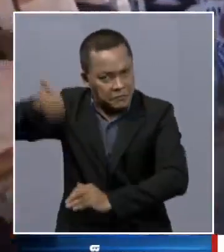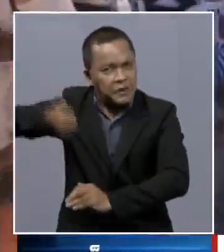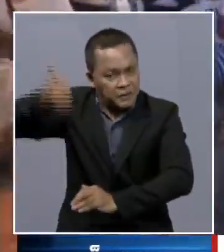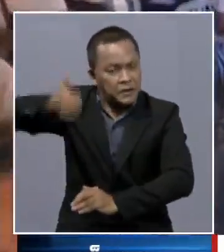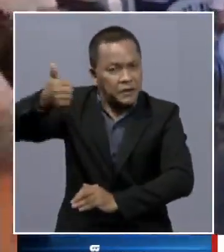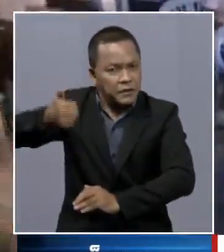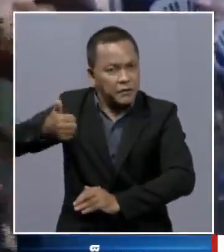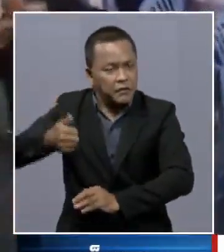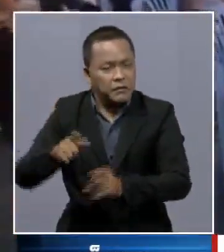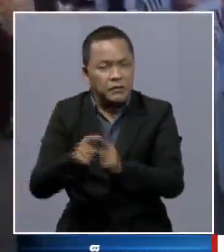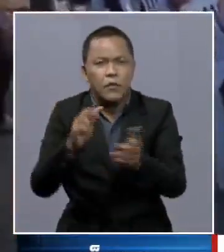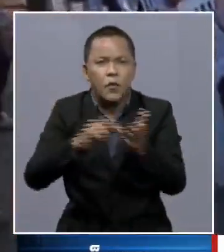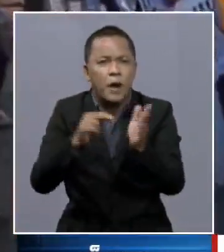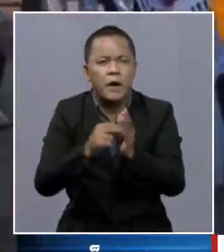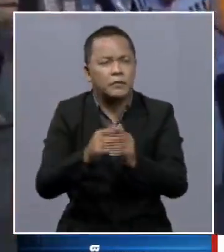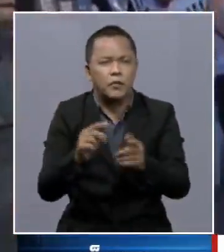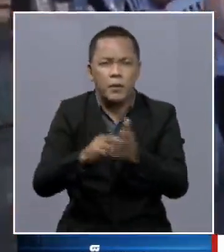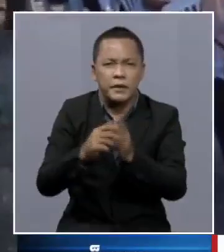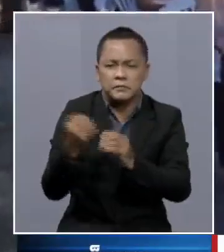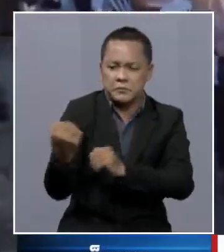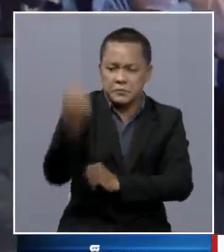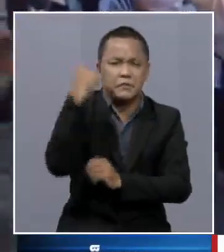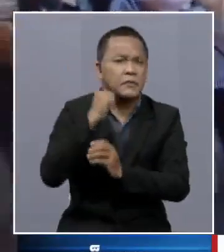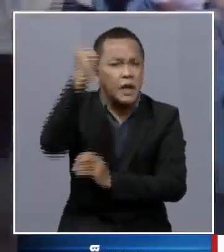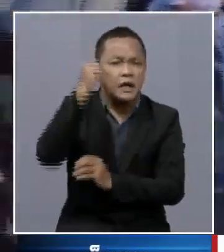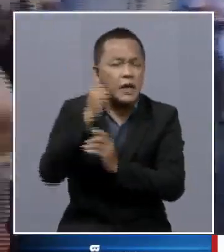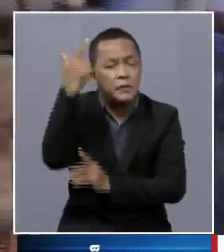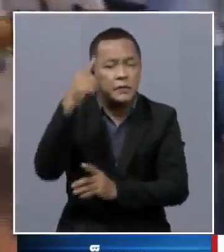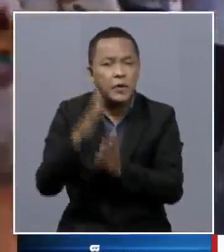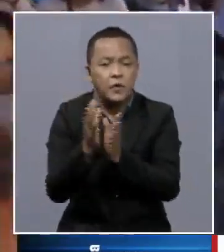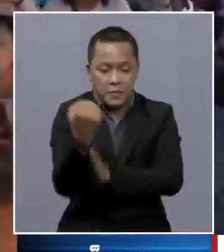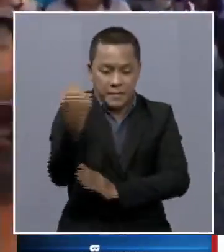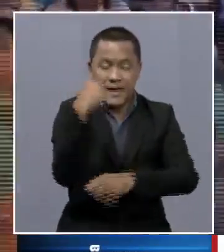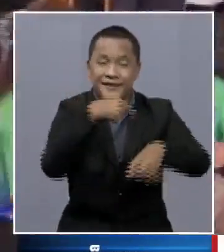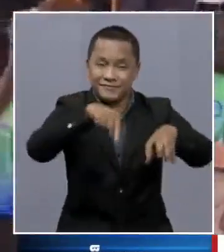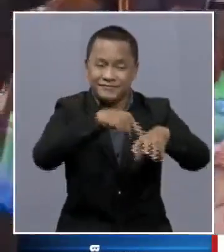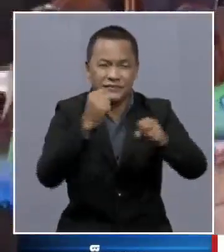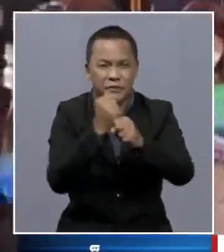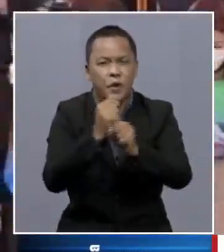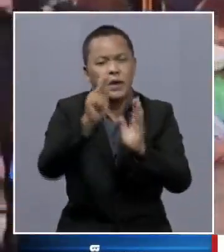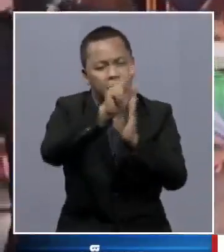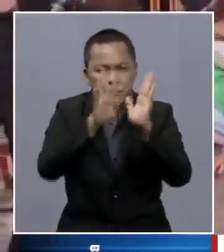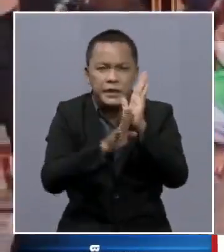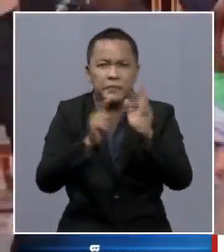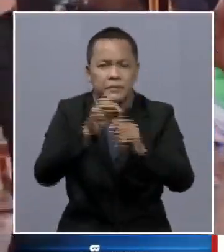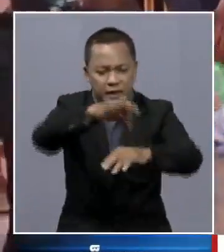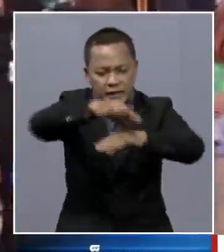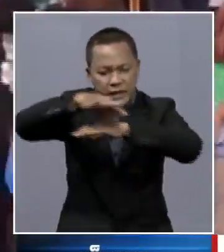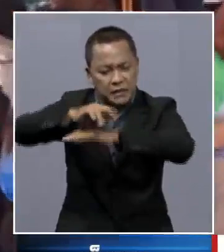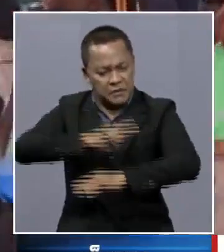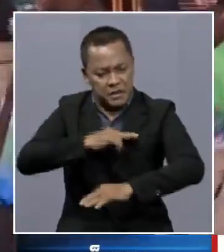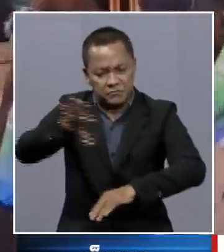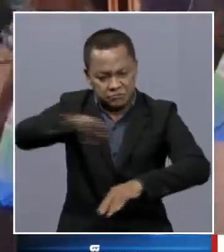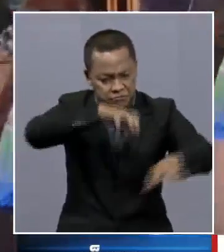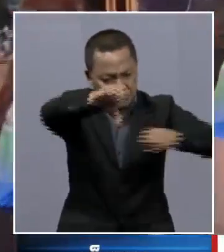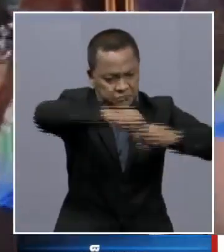ระตายทุกครั้งเหมือนไม่มีหนทางในชัยชนะอยู่เลยแม้ว่ฝ่ายอำนานิยมจะสร้างกระติกาแต่งตั้งคนของตว